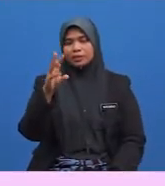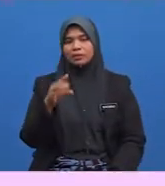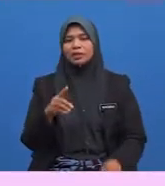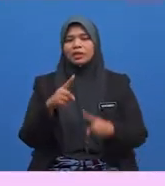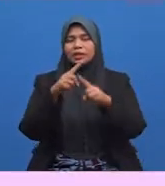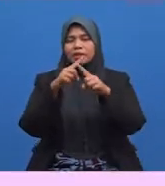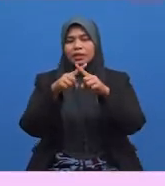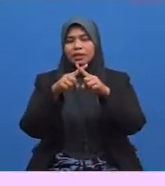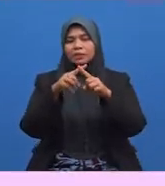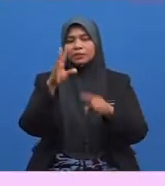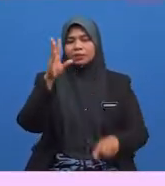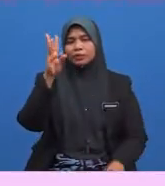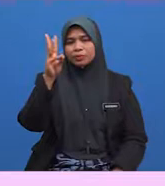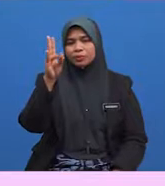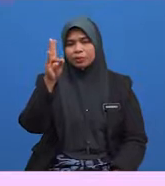616 darab